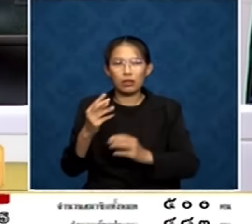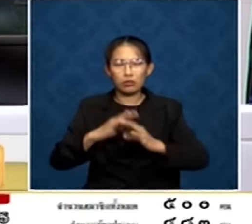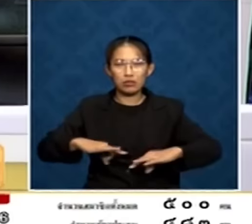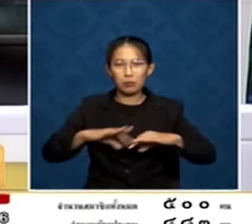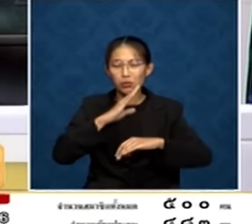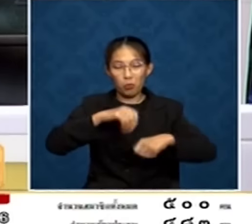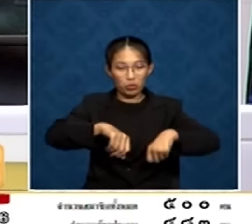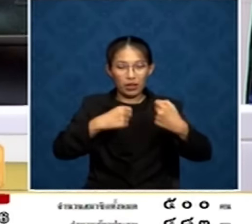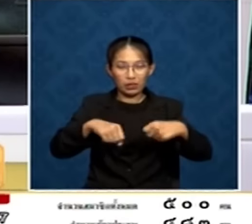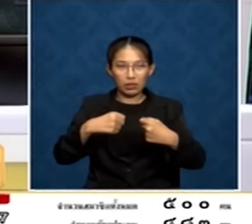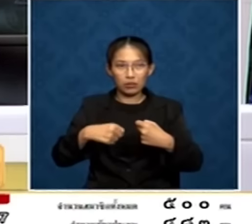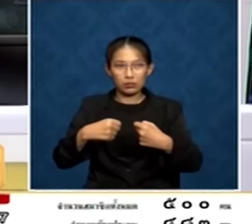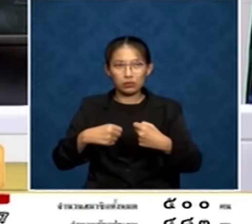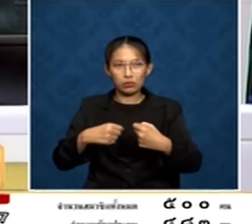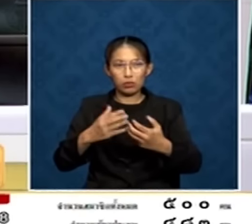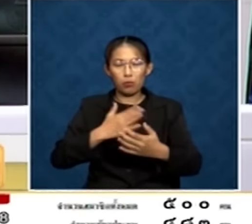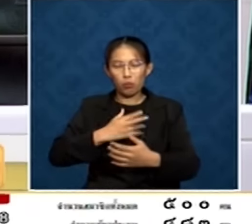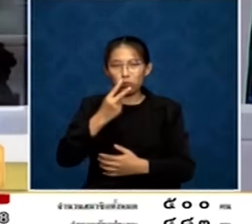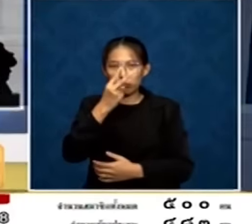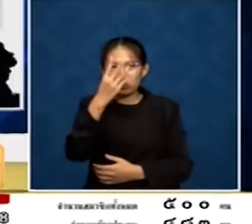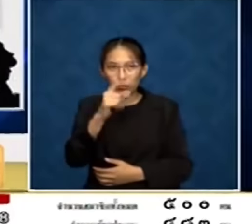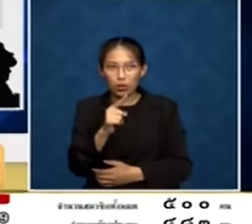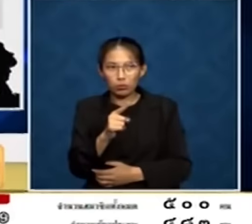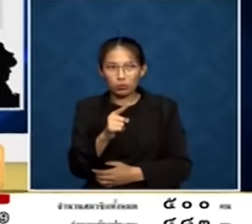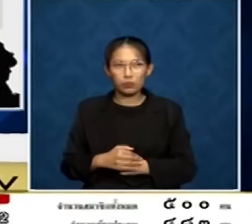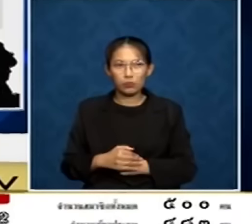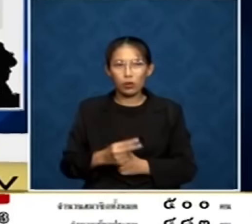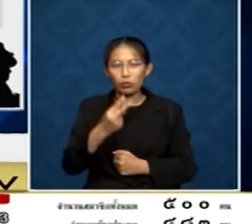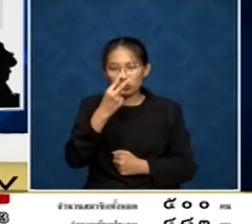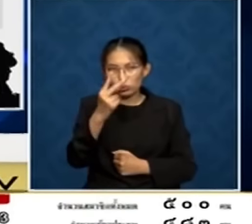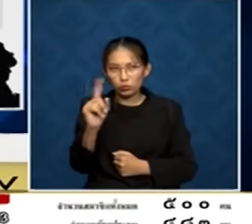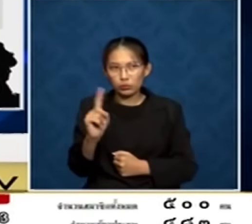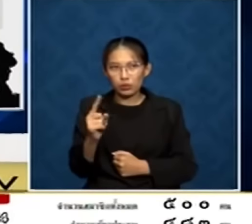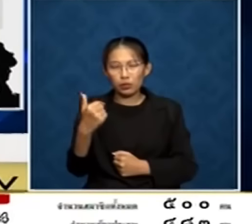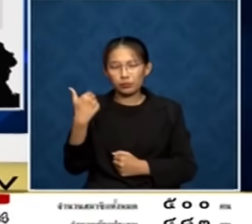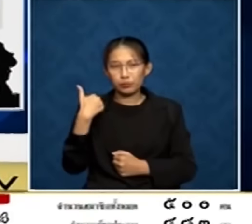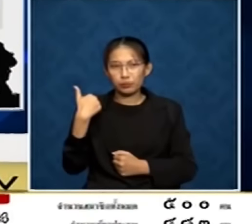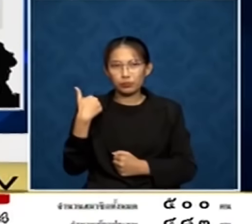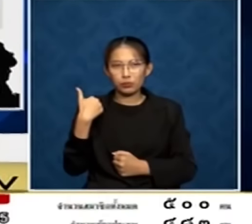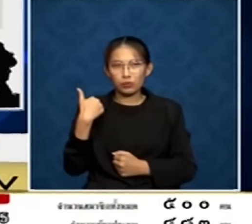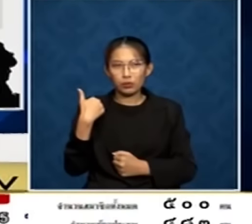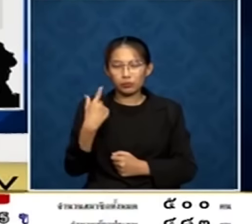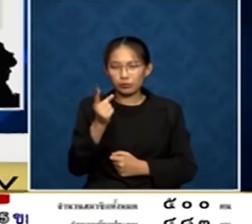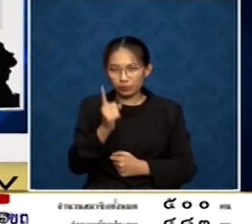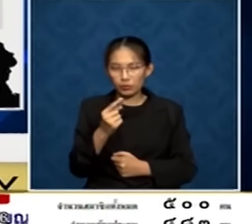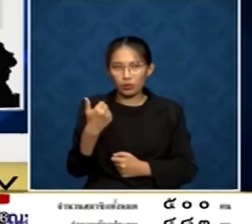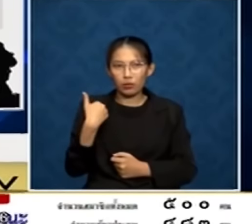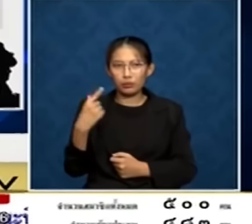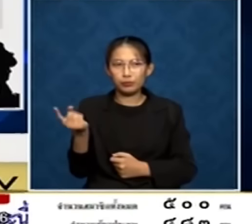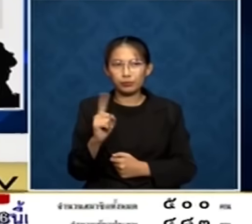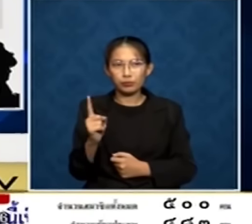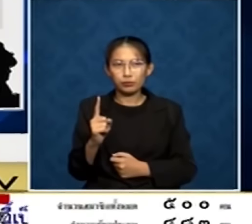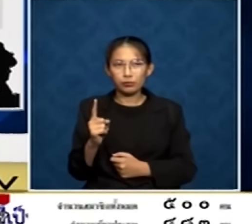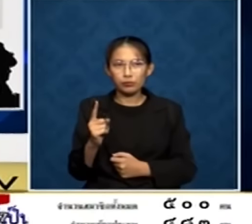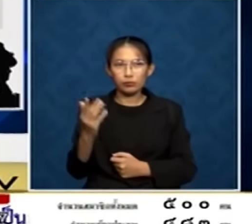หักแบบนั้นเนี่ยผมคนแรกที่เจ็บปวดที่สุดมันก็มีข้อเท็จจริงอยู่หรอกว่าที่